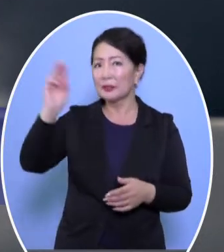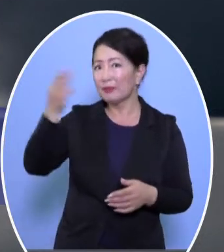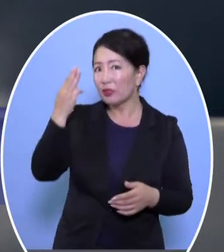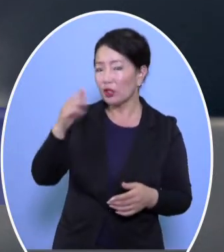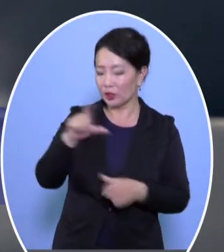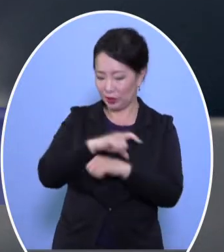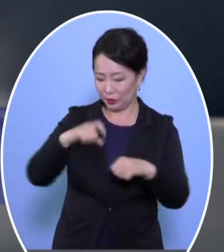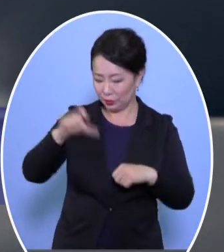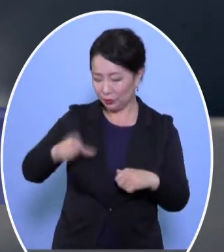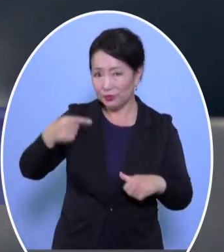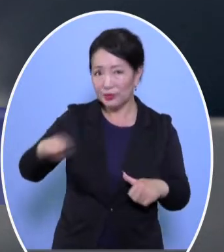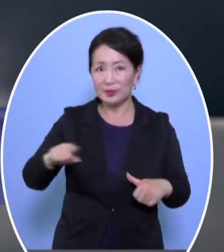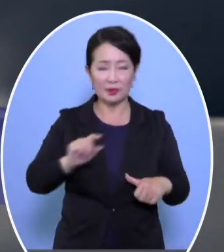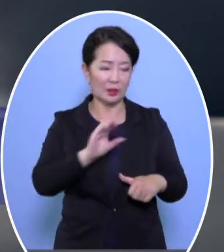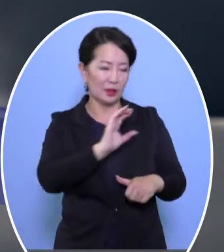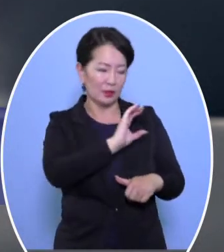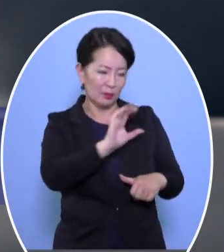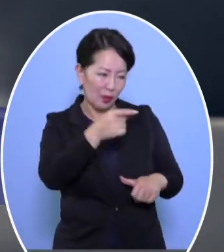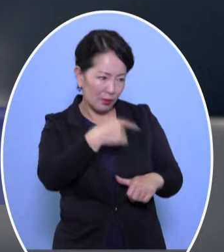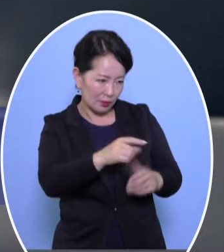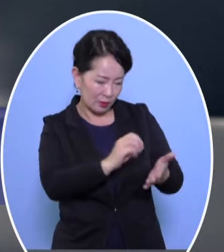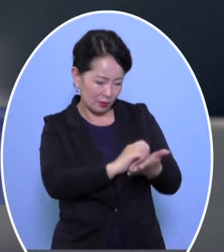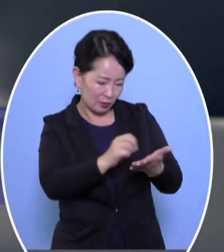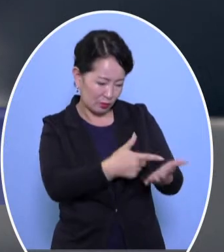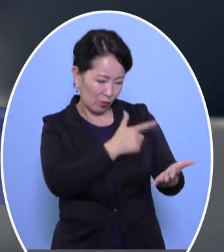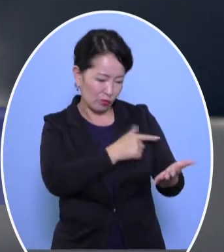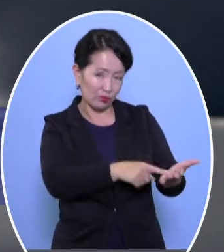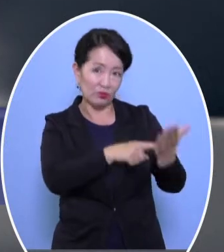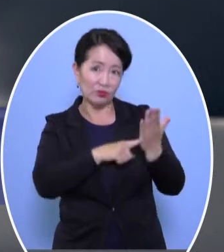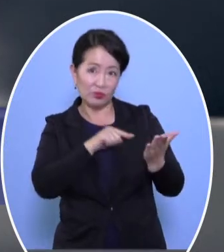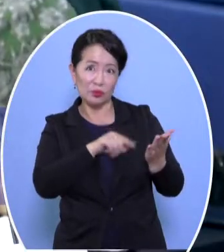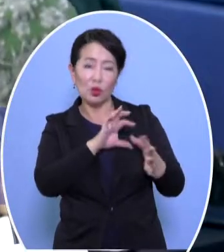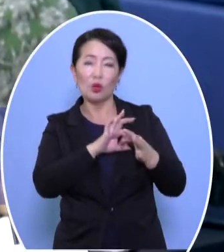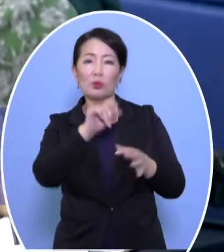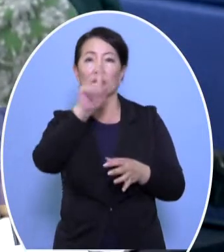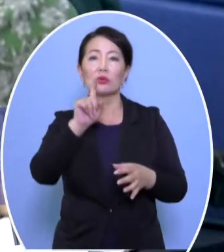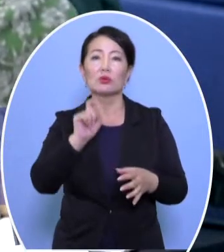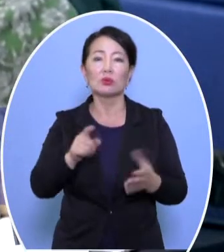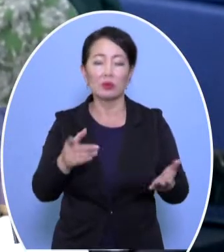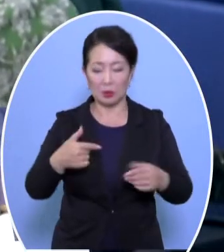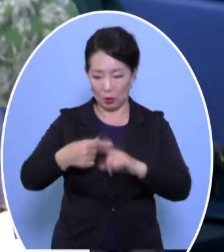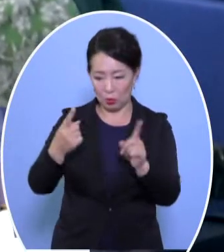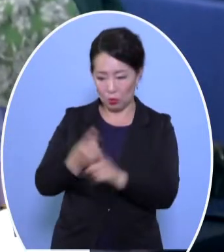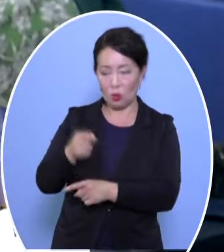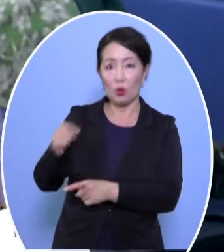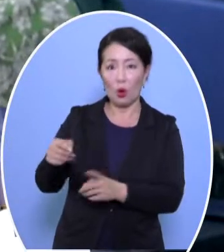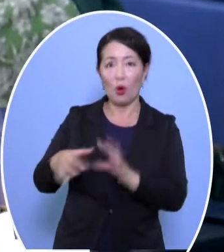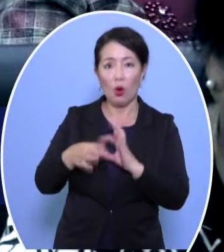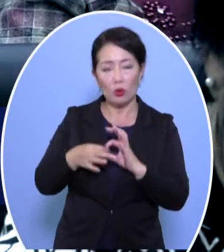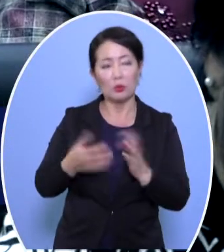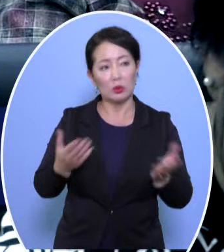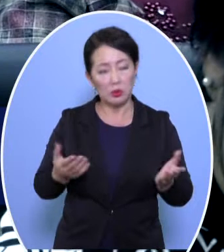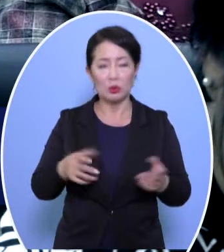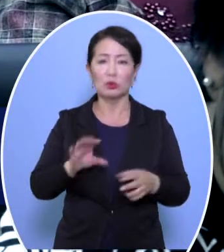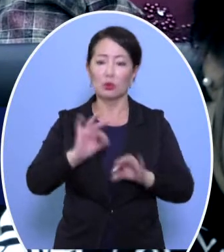тодорхой иргэн аж ахуйн нэгжийн гаргасан гомдолтой холбоотой асуудал нь өөрөө гинт хэргийн бүрэлдэхүүнтэй